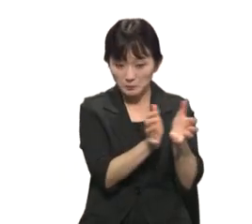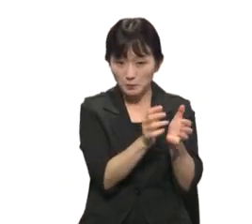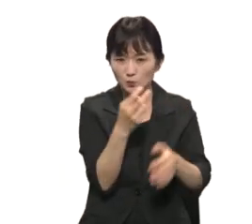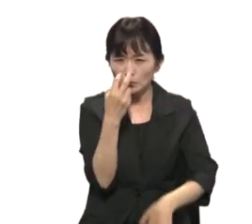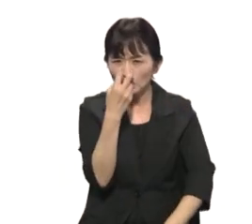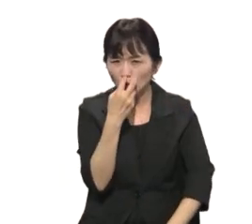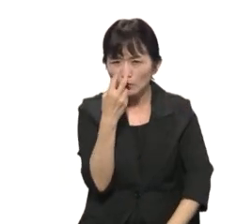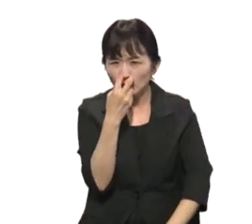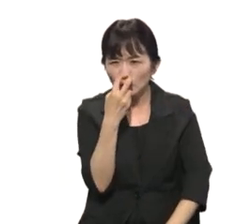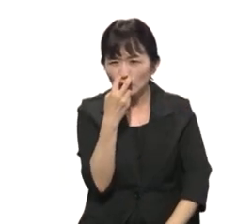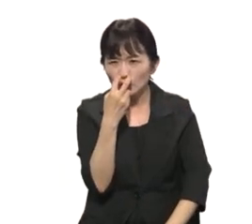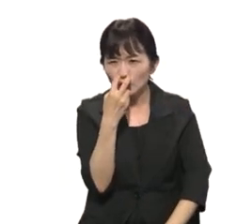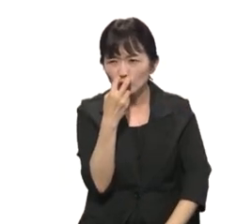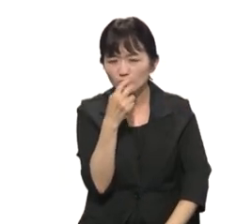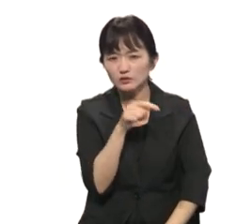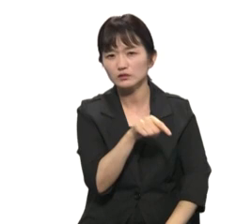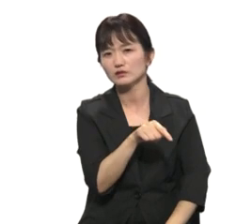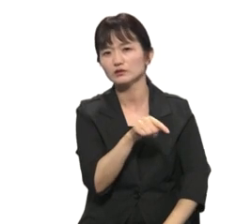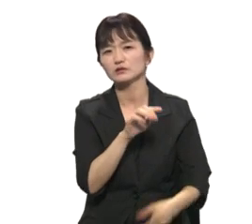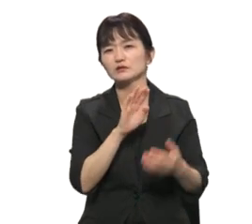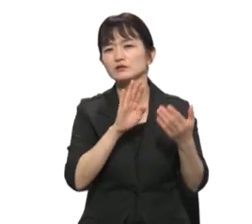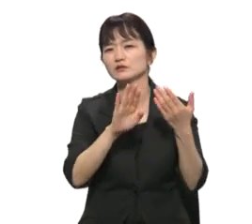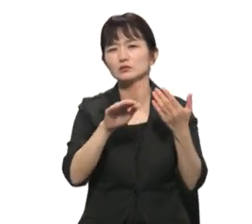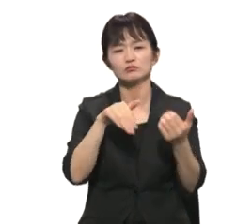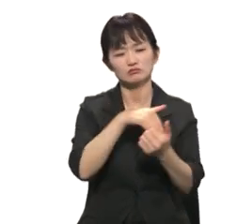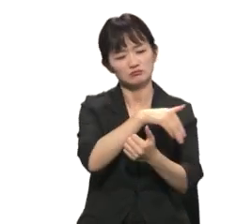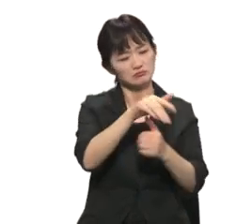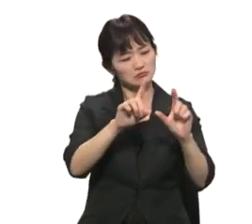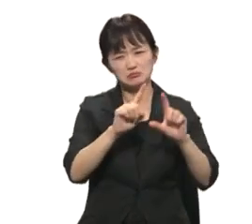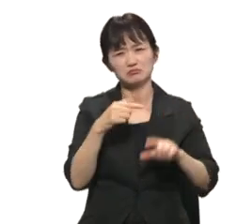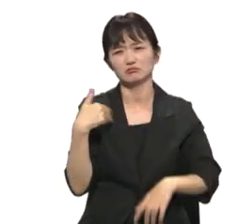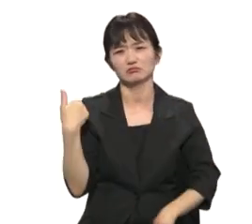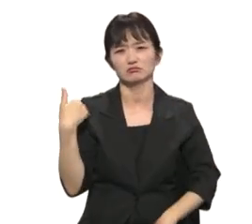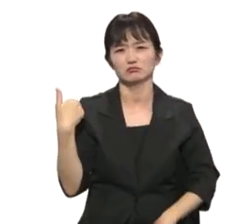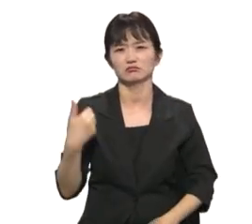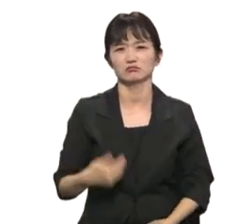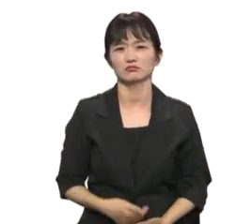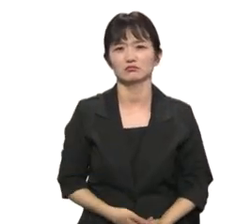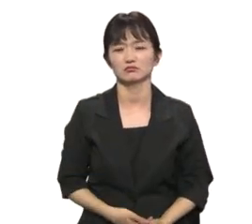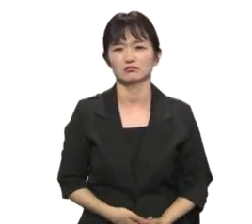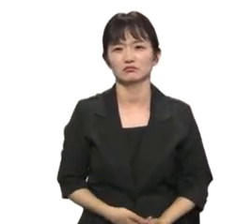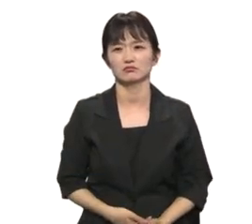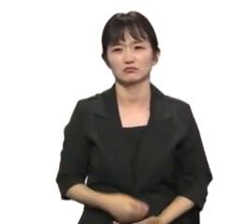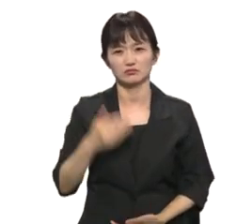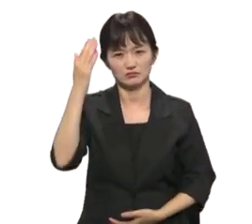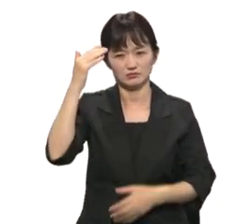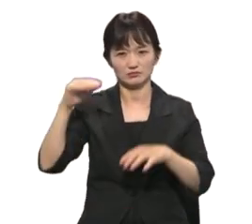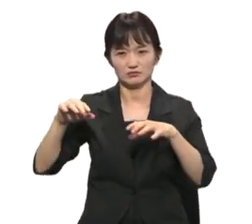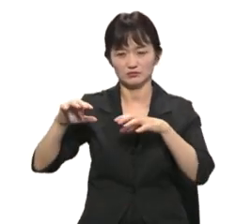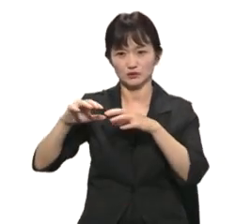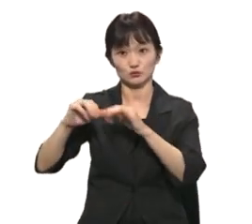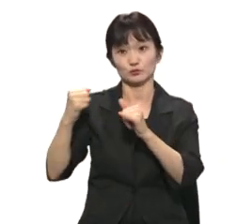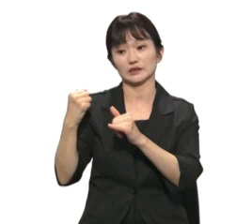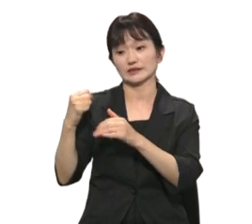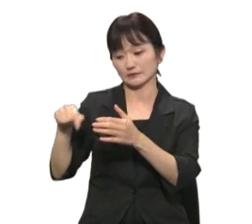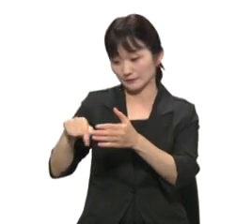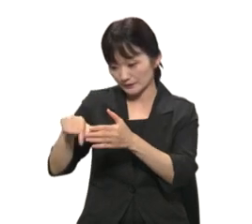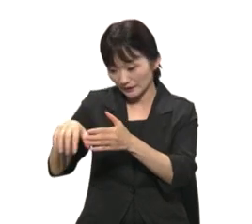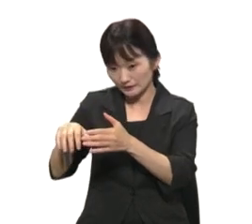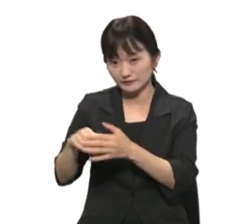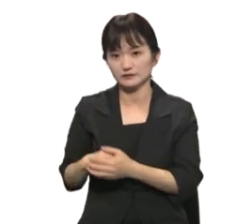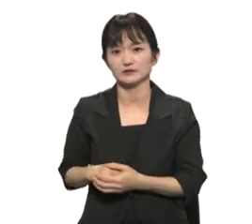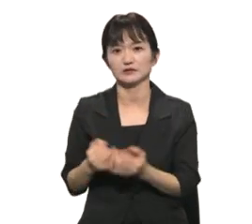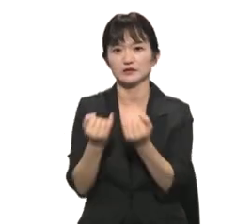과정에서 글쎄요 감찰 이후에 상황을 저희가 예상할 순 없습니다만 국내인 내부적으로는 이제 여가부